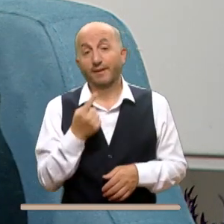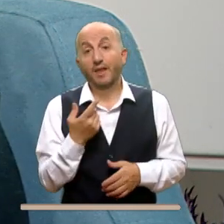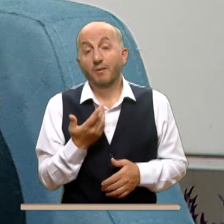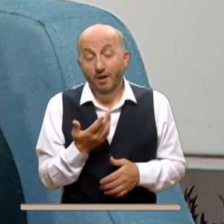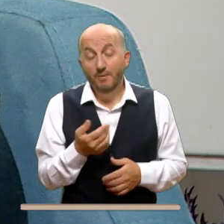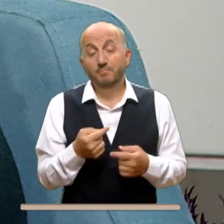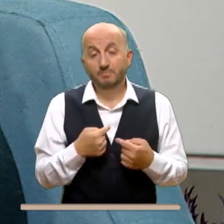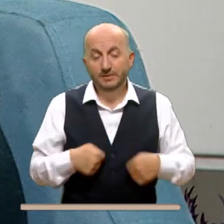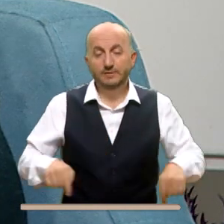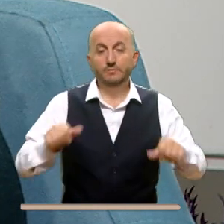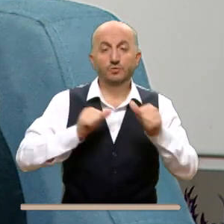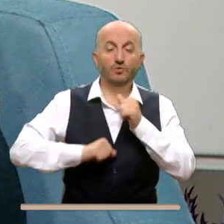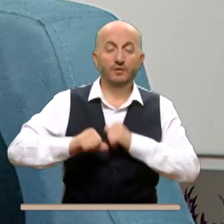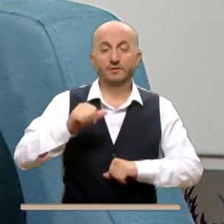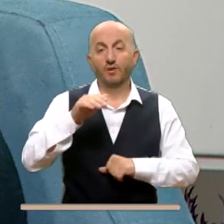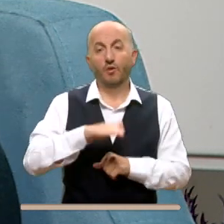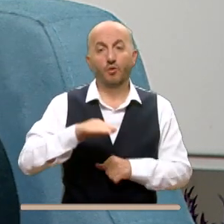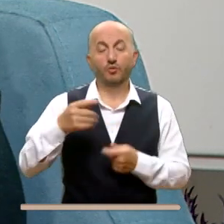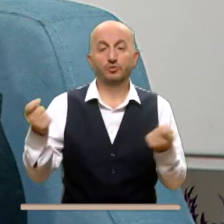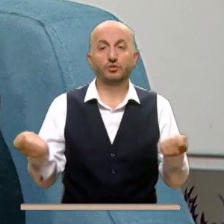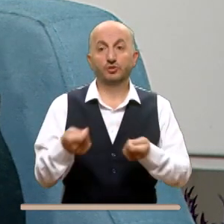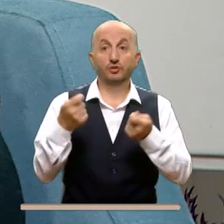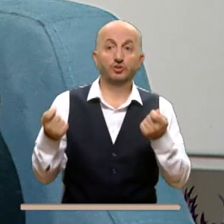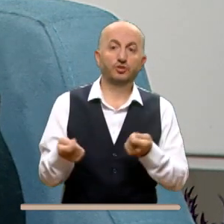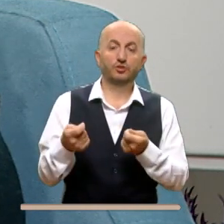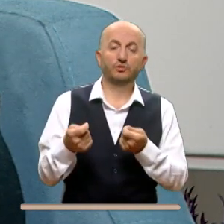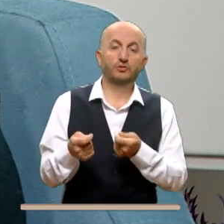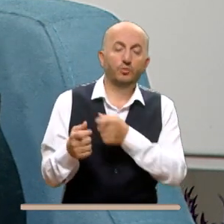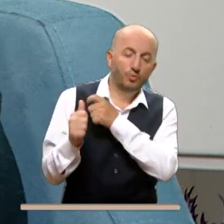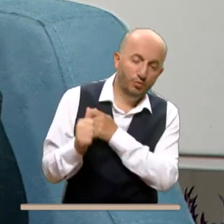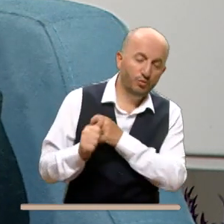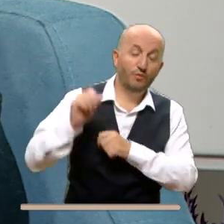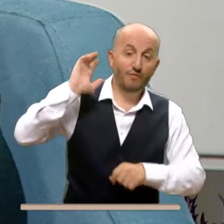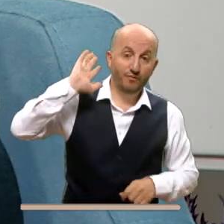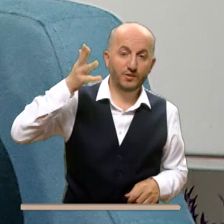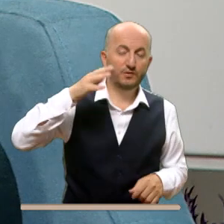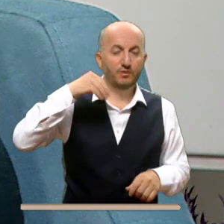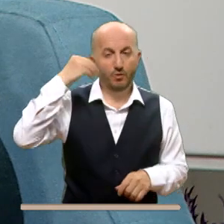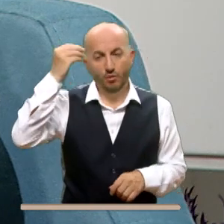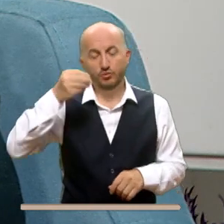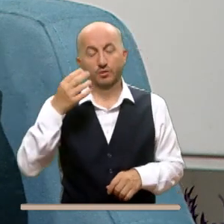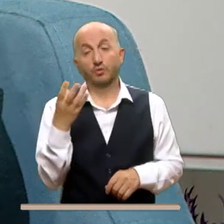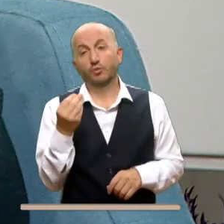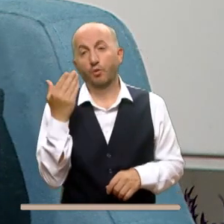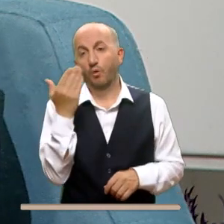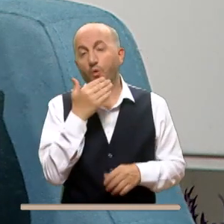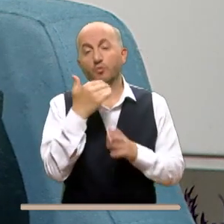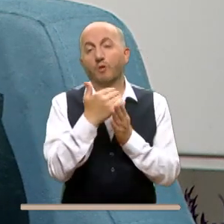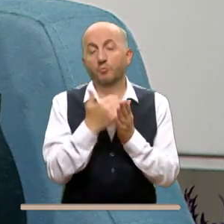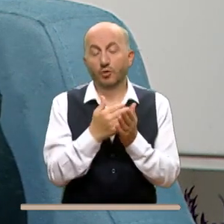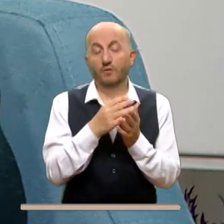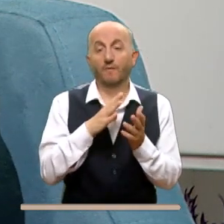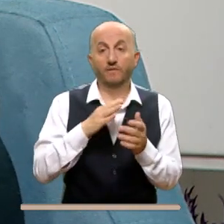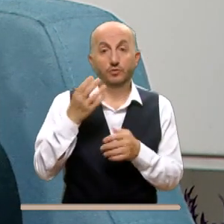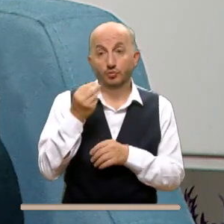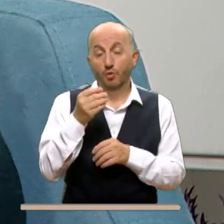bizim üniversitemizde öğrenci iş yükü fazladır. Yani hocalar çok okuma programı verir, çok ödev